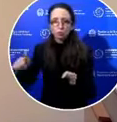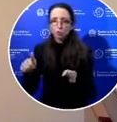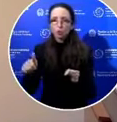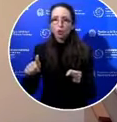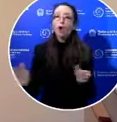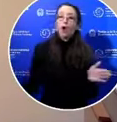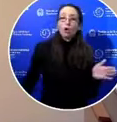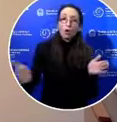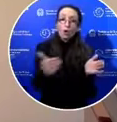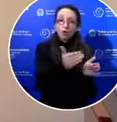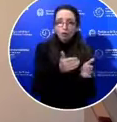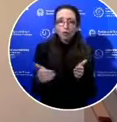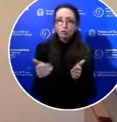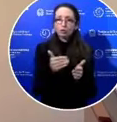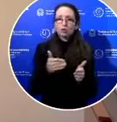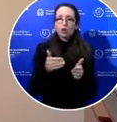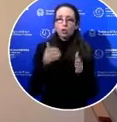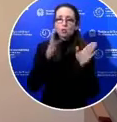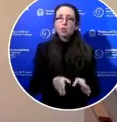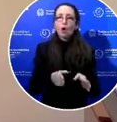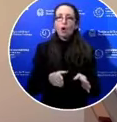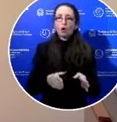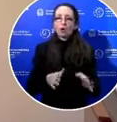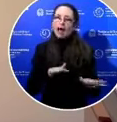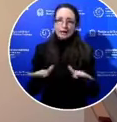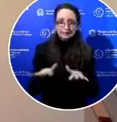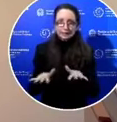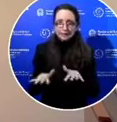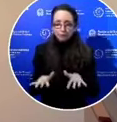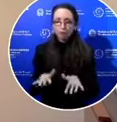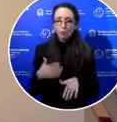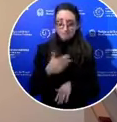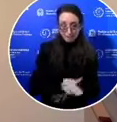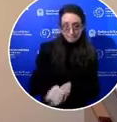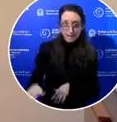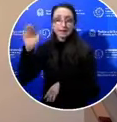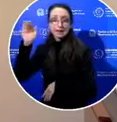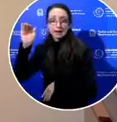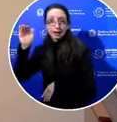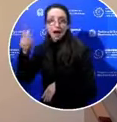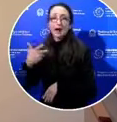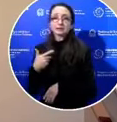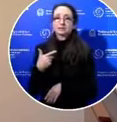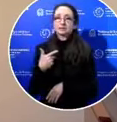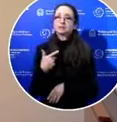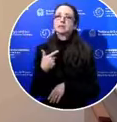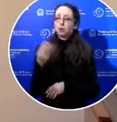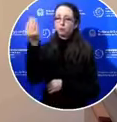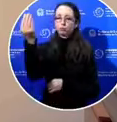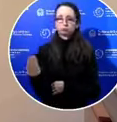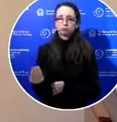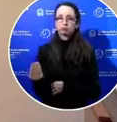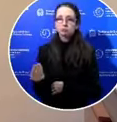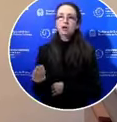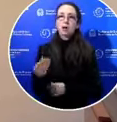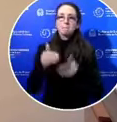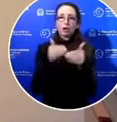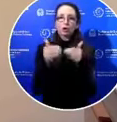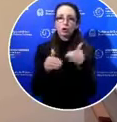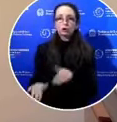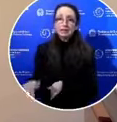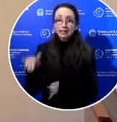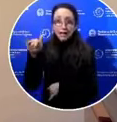attivo innanzitutto i bambini e i ragazzi protagonisti di questo percorso di crescita e di empowerment e